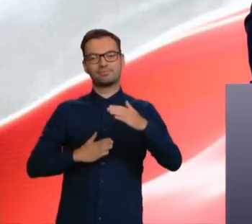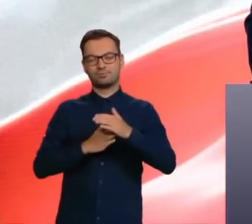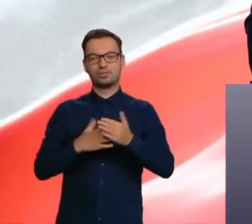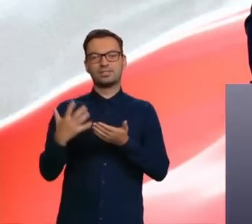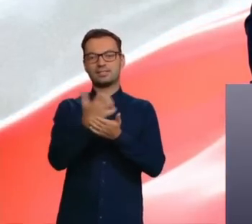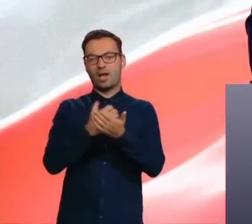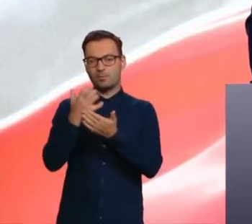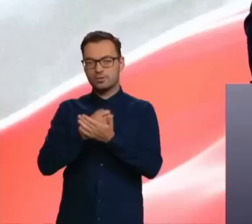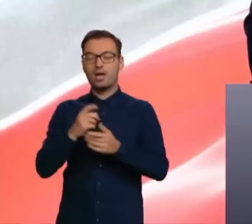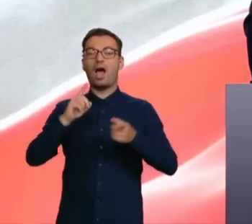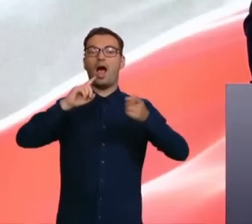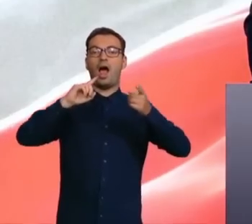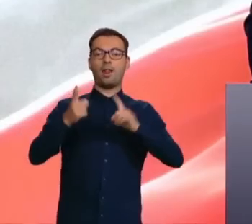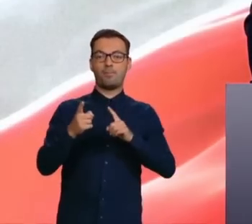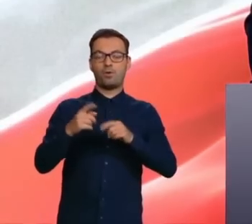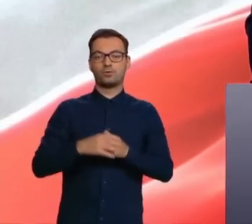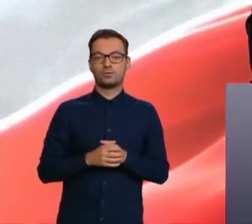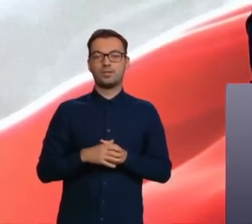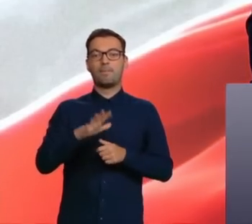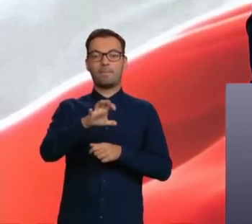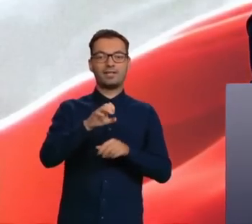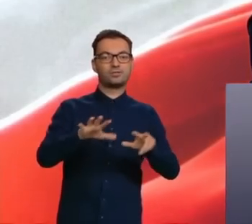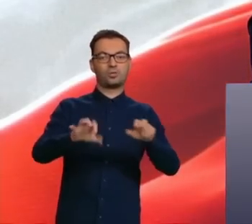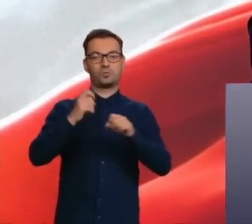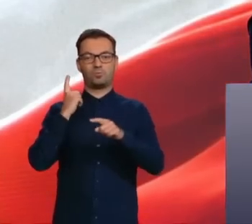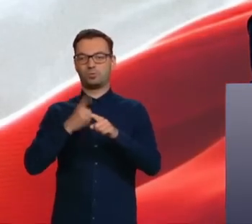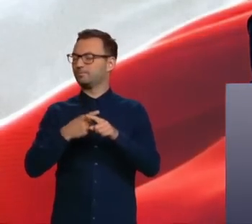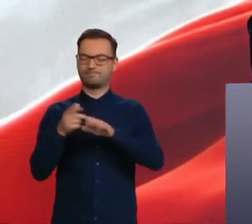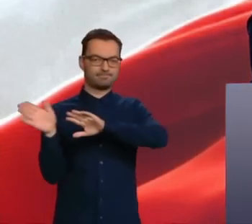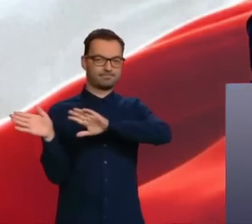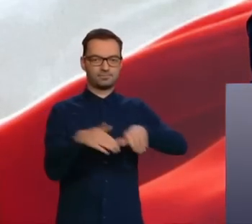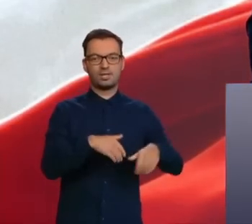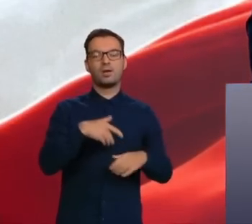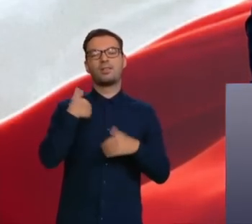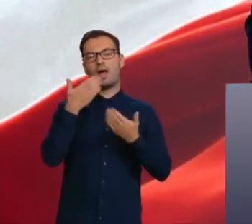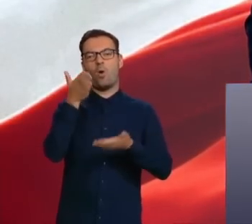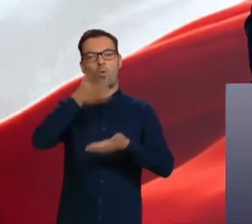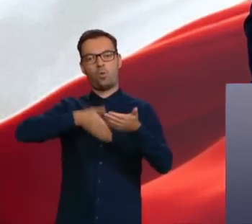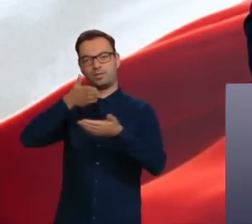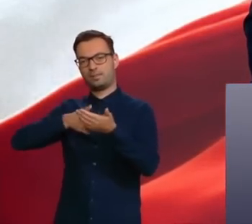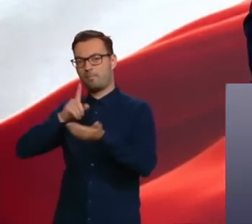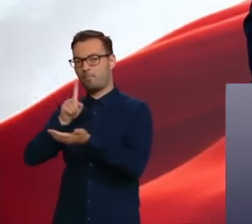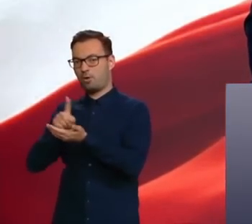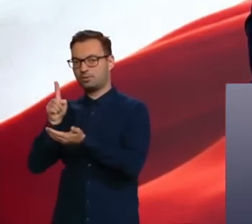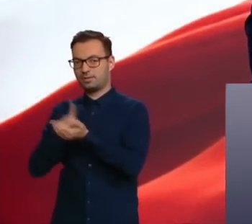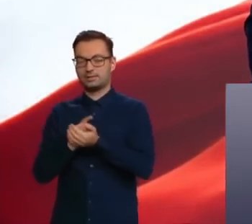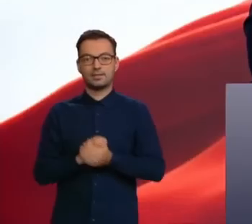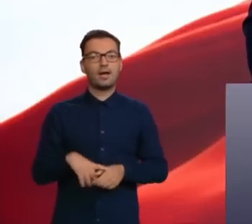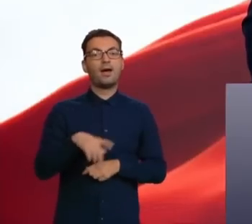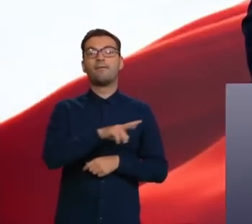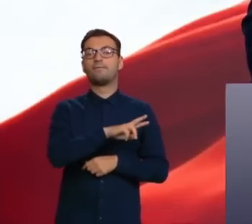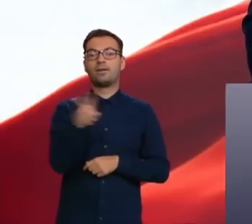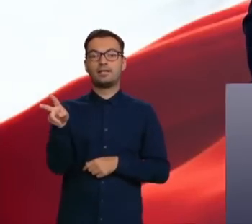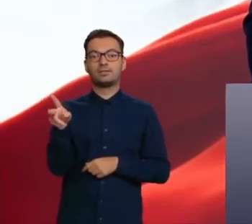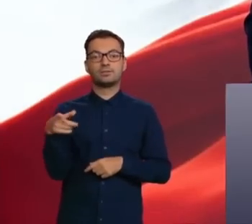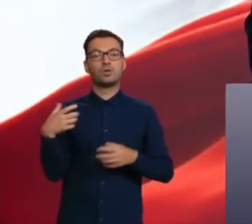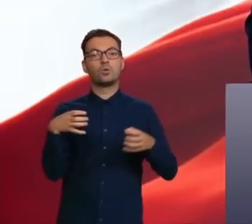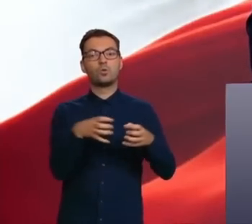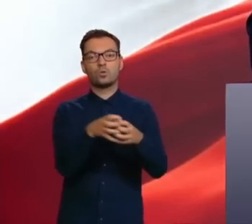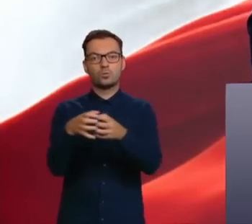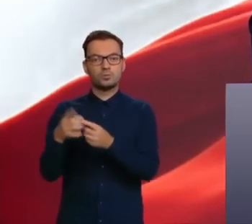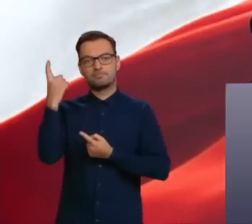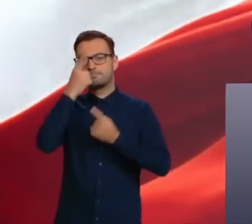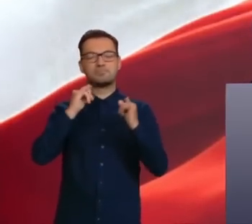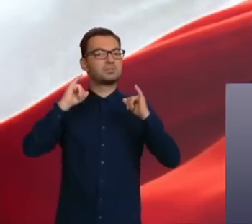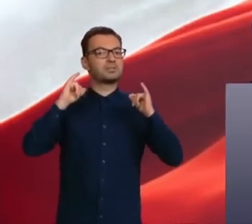otrzymujących środki lub zastąpić 500 i 800+ ulgami podatkowymi. Jaki jest pogląd państwa komitetów w sprawie